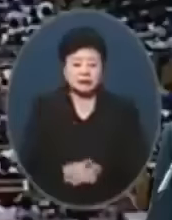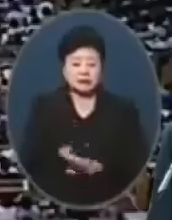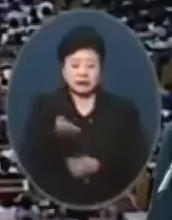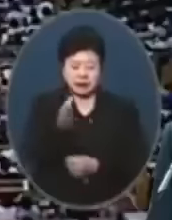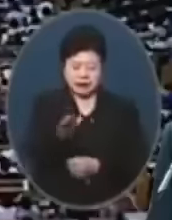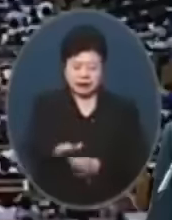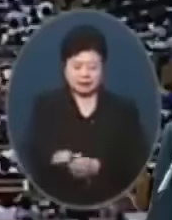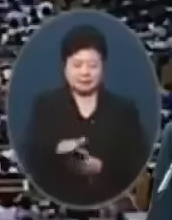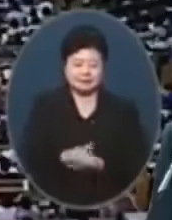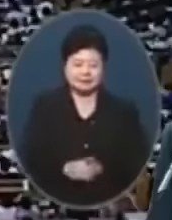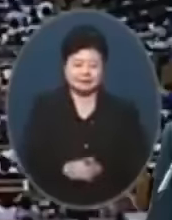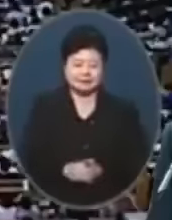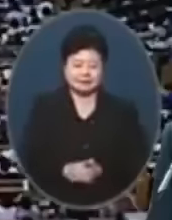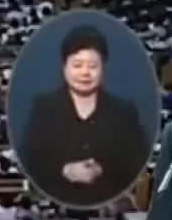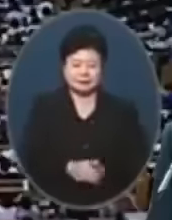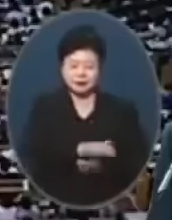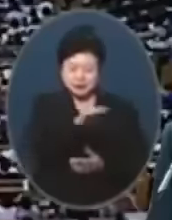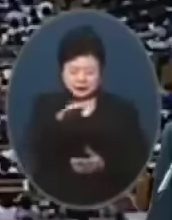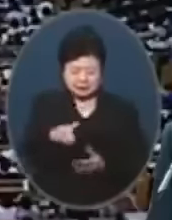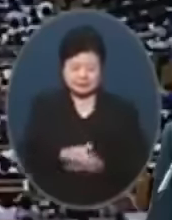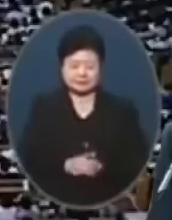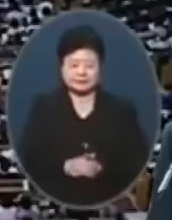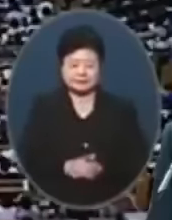그러나 우리가